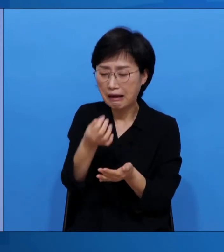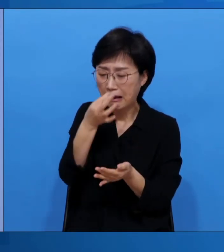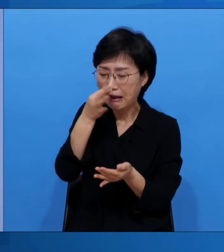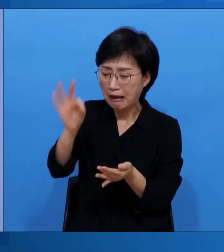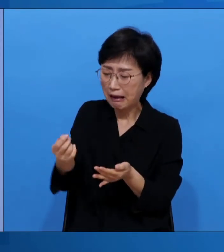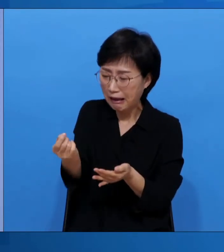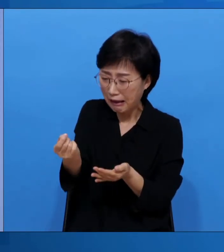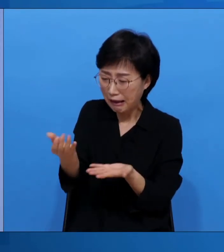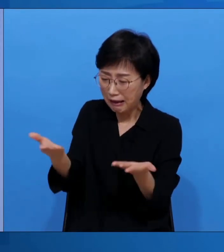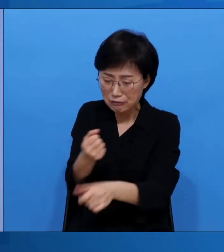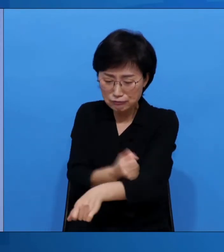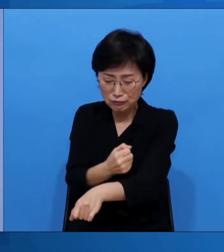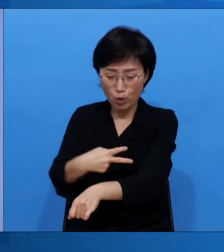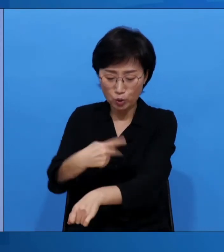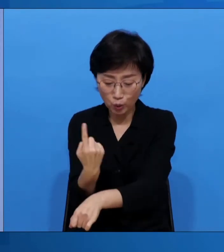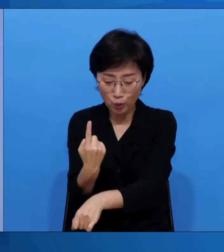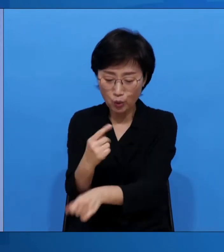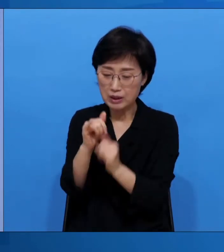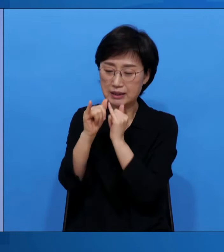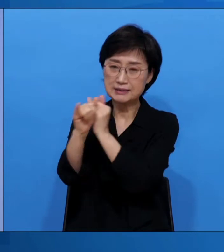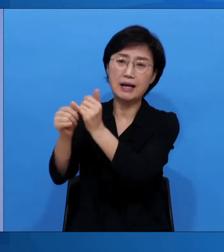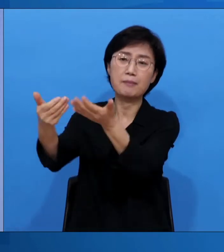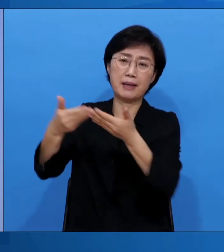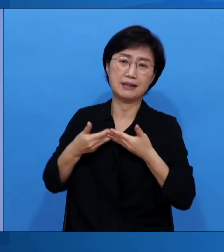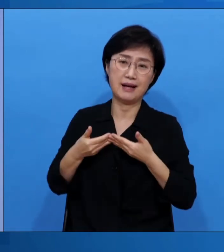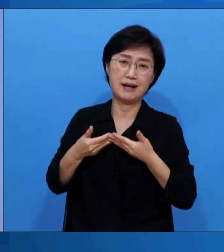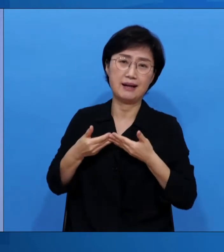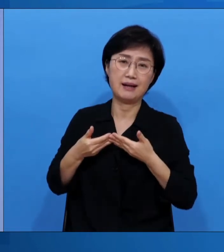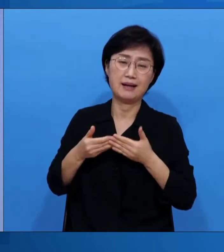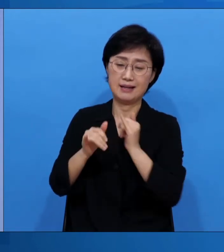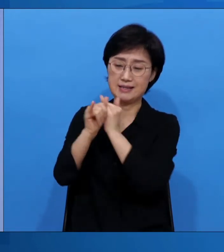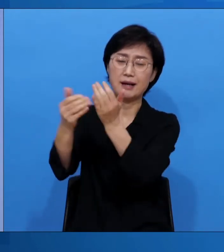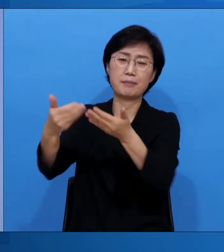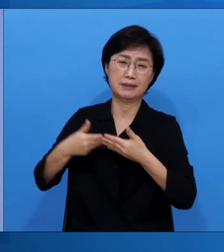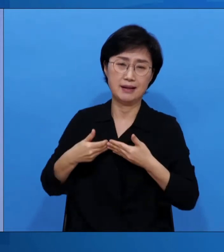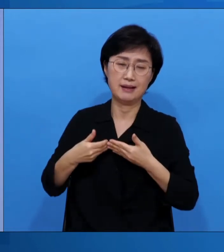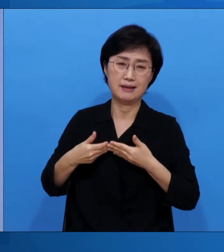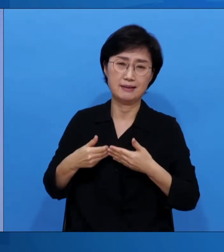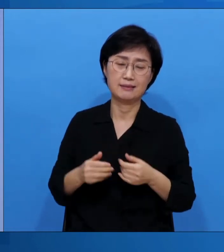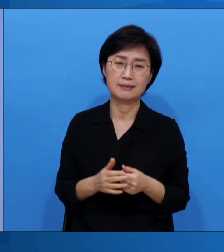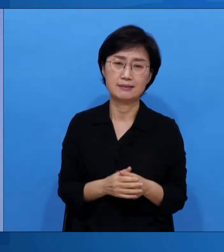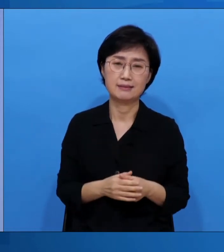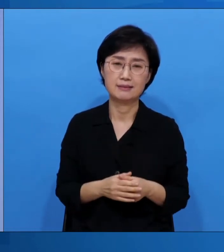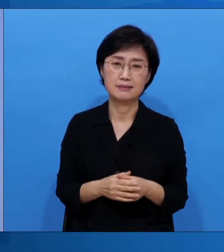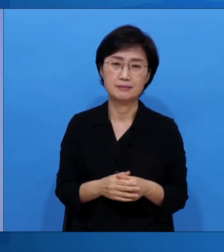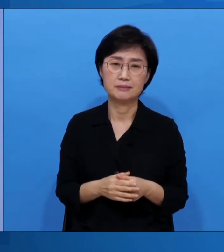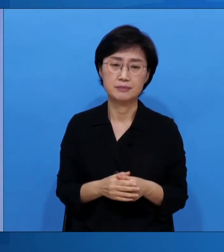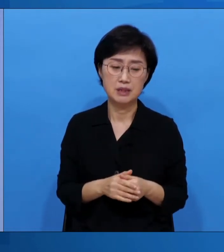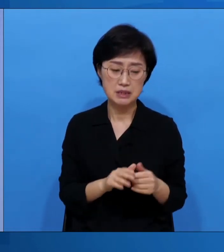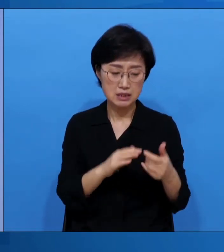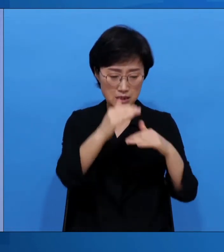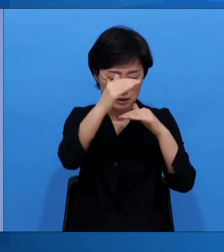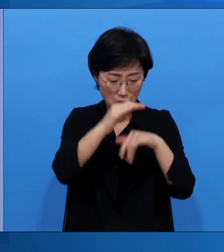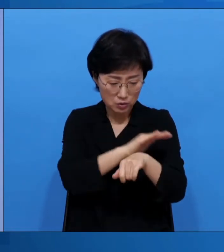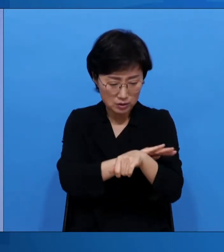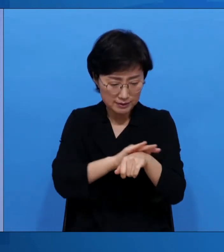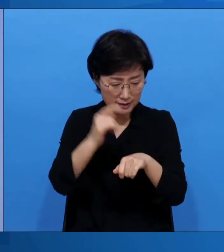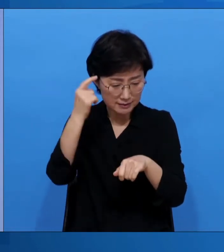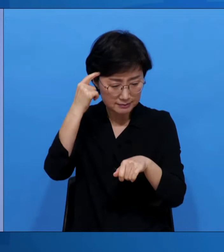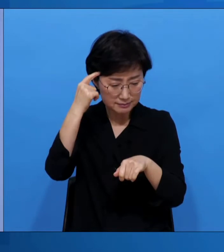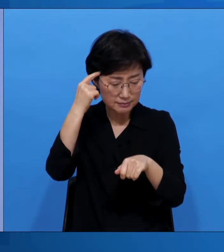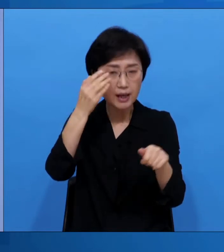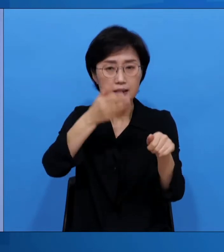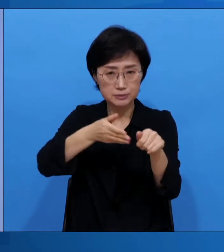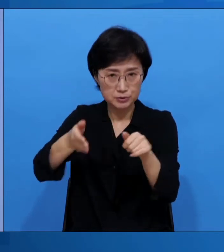cup of cold water will not be neglected. 제자들에게 주신 마지막 These are the 말씀입니다. last words that he gave to his 이걸 잘 disciples. 보셔야 돼요. And so we have to look at this 왜